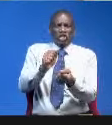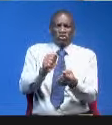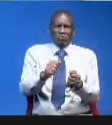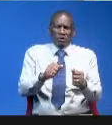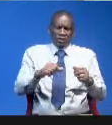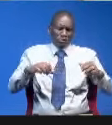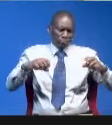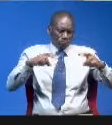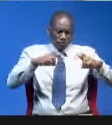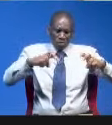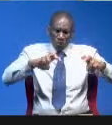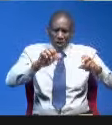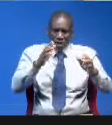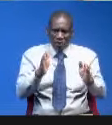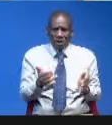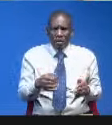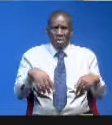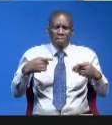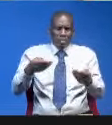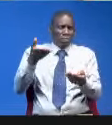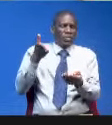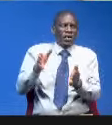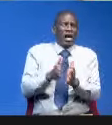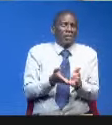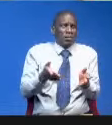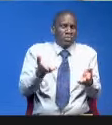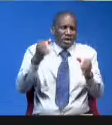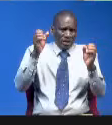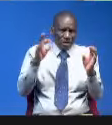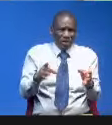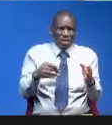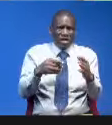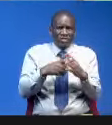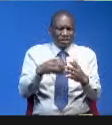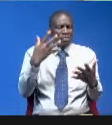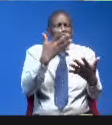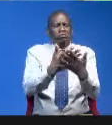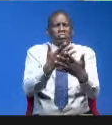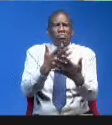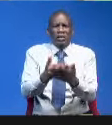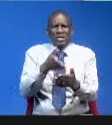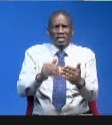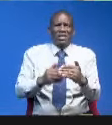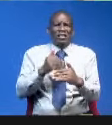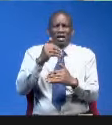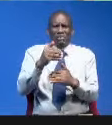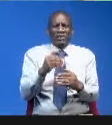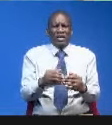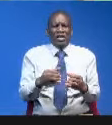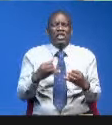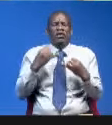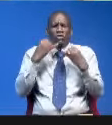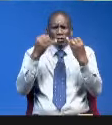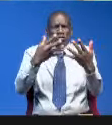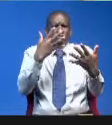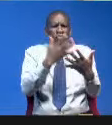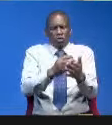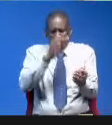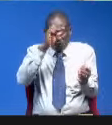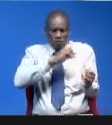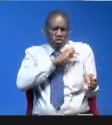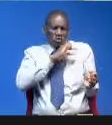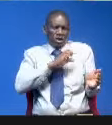panya, kwani waliomo na wasiokuwemo wameanza kunaswa. Hii ni baada ya mlipuko wa taarifa kukamatwa kwa gavana wa